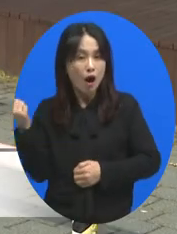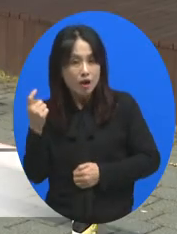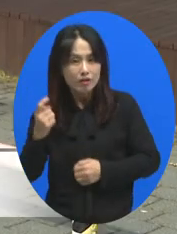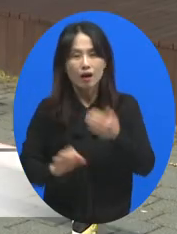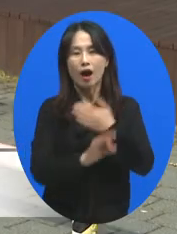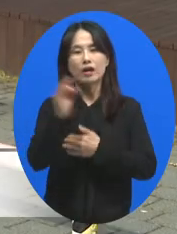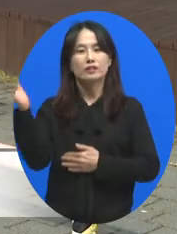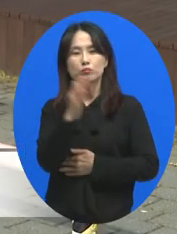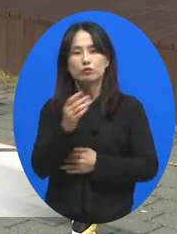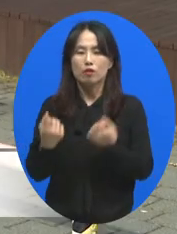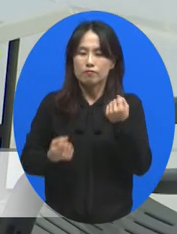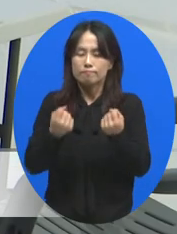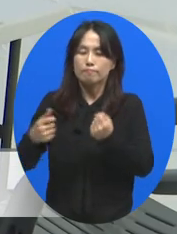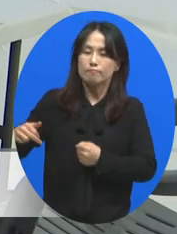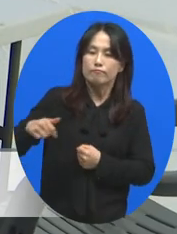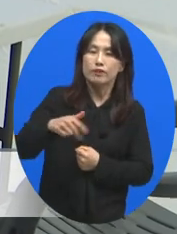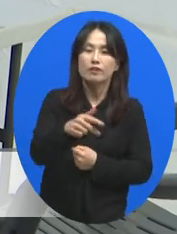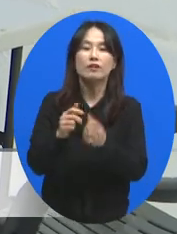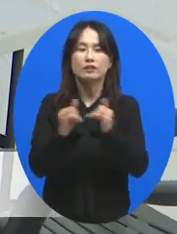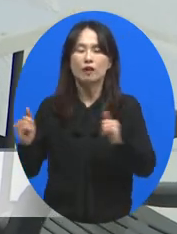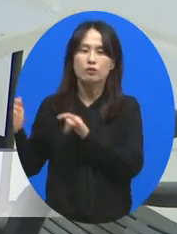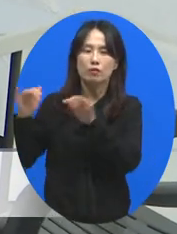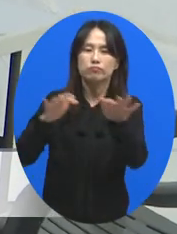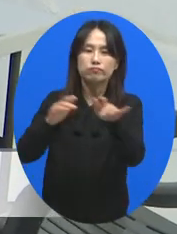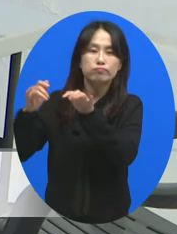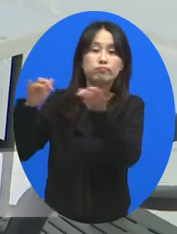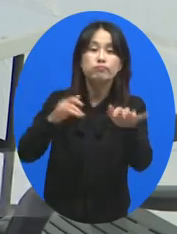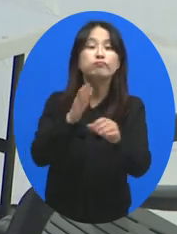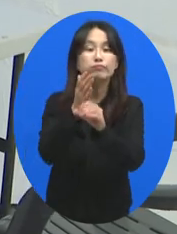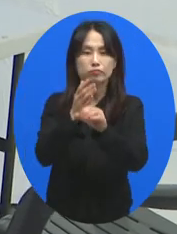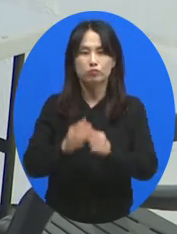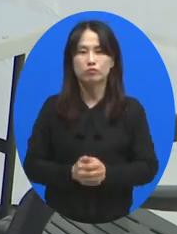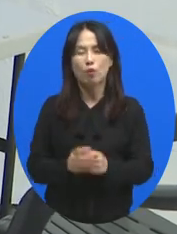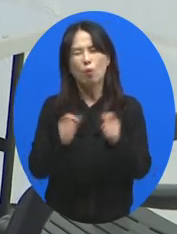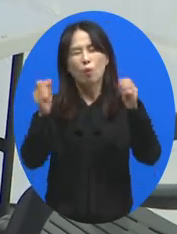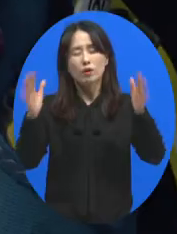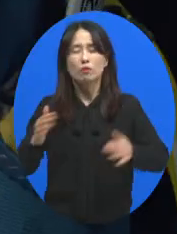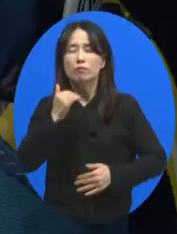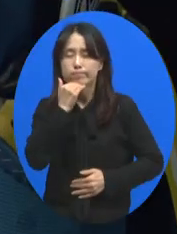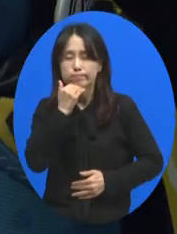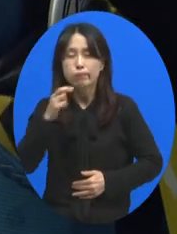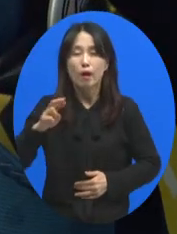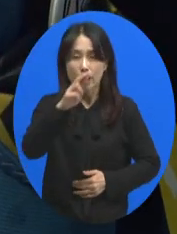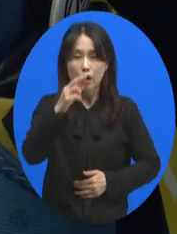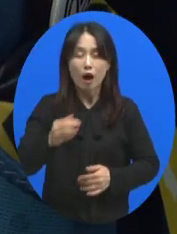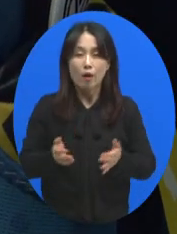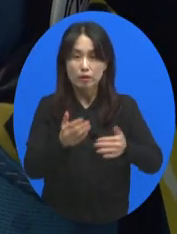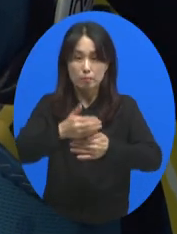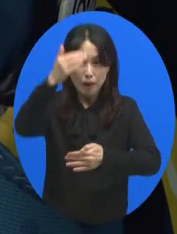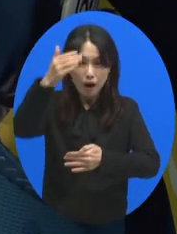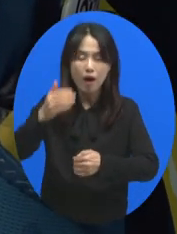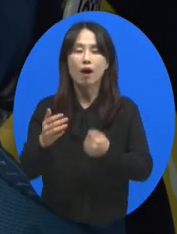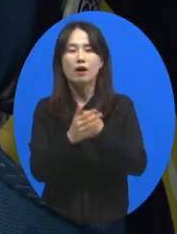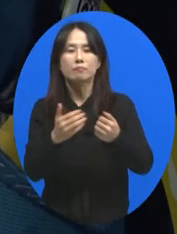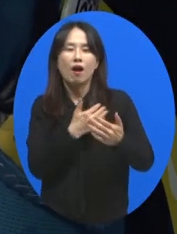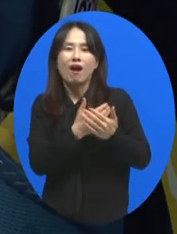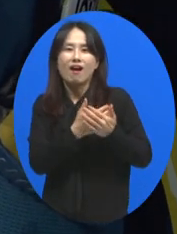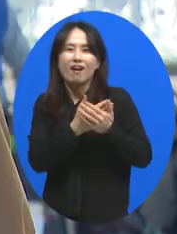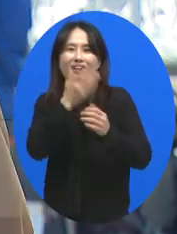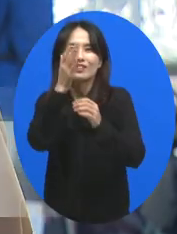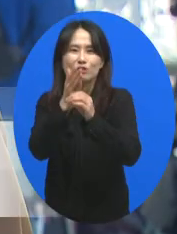소식에 오전부터 트레킹을 즐기려는 사람들의 발걸음이 이어졌습니다. 오랫동안 기다려온 강화길이라 들뜬 마음